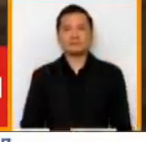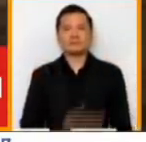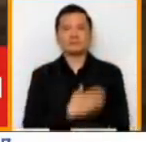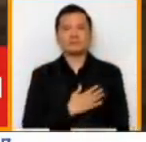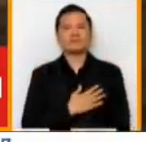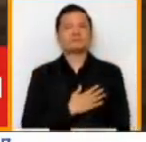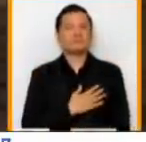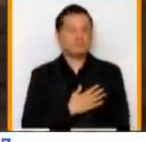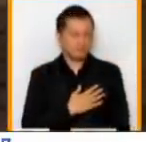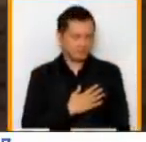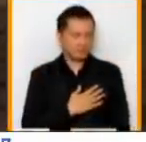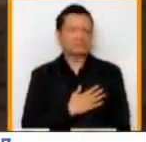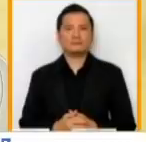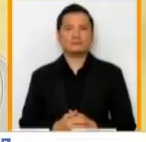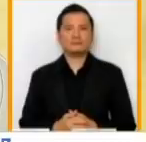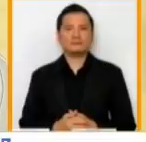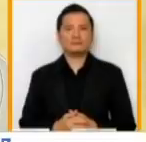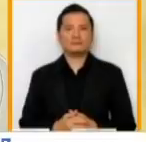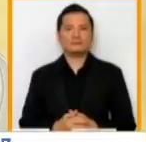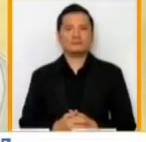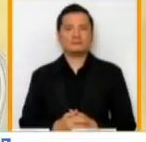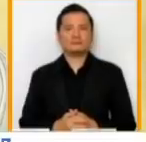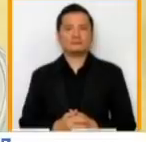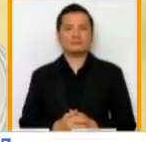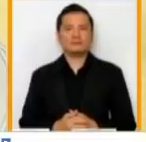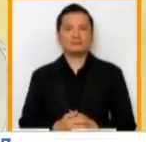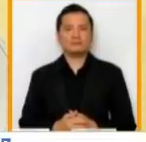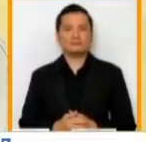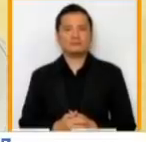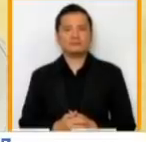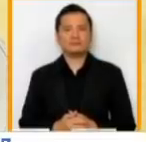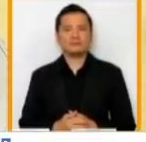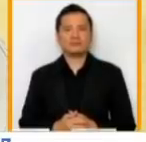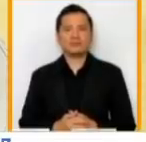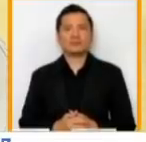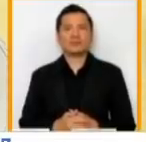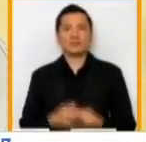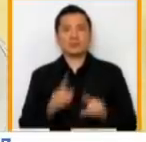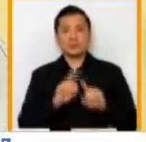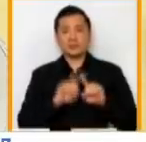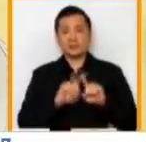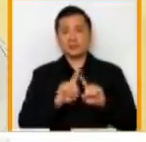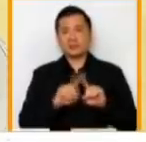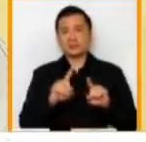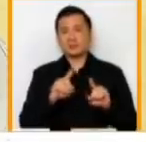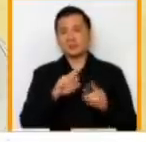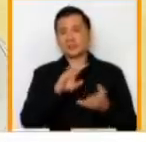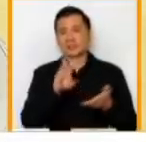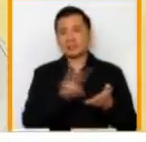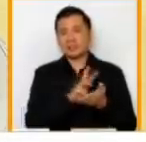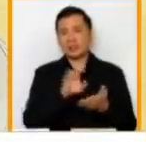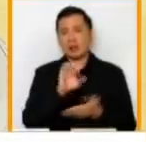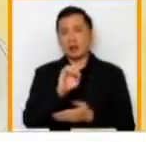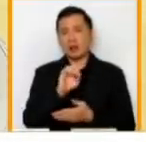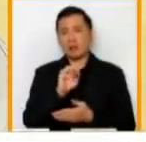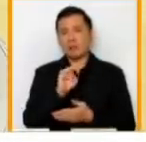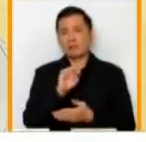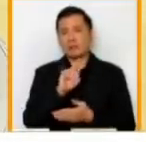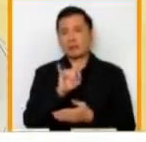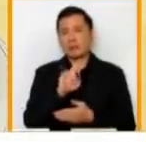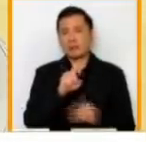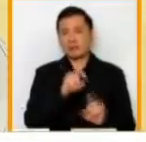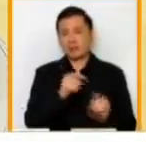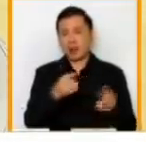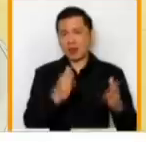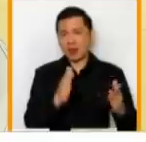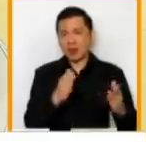buong puso para sa Pilipino. Hindi na pinapayagang makadaan sa bahagi ng CCP complex sa mga motorista kung wala naman silang takay roon na